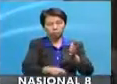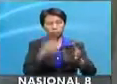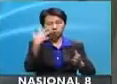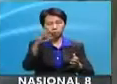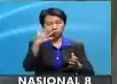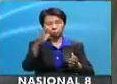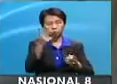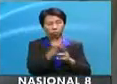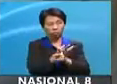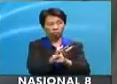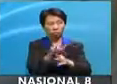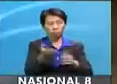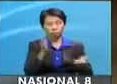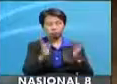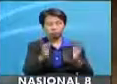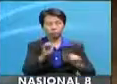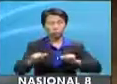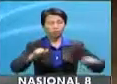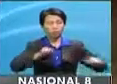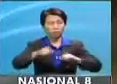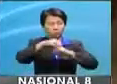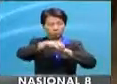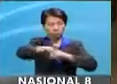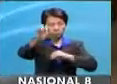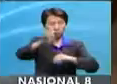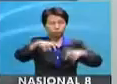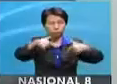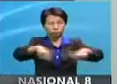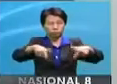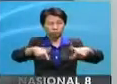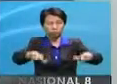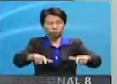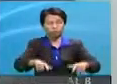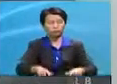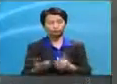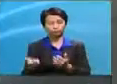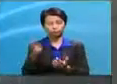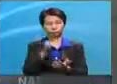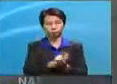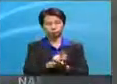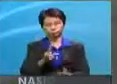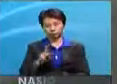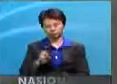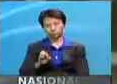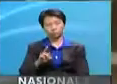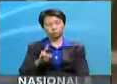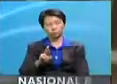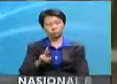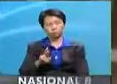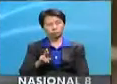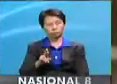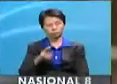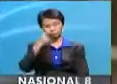kali ganda berbanding aktiviti mengekspor kayu. Laporan Kamal Firmansyah